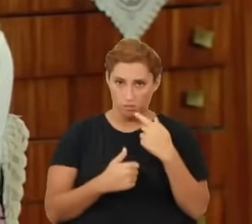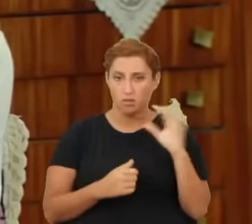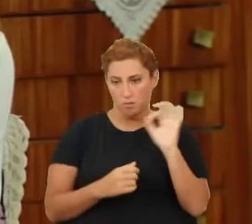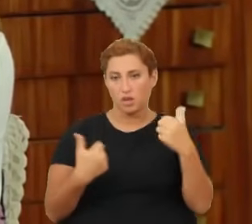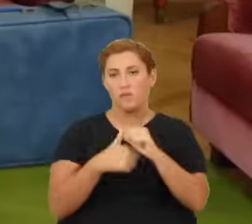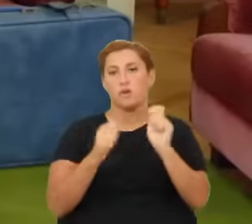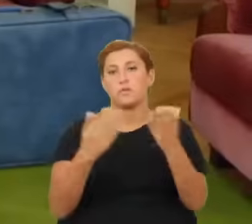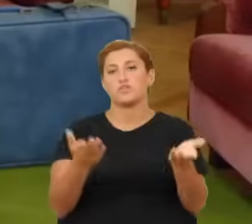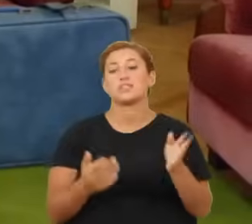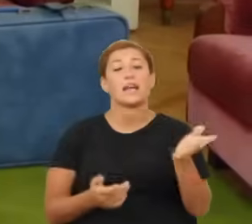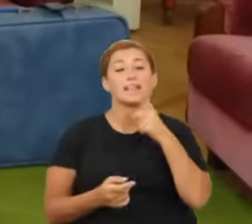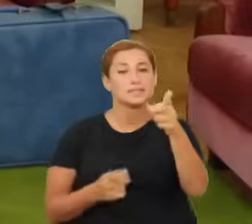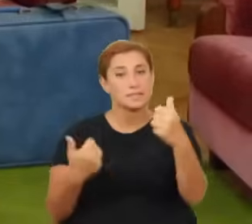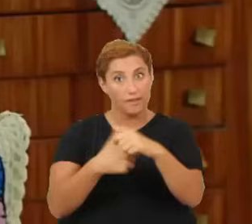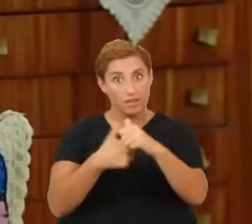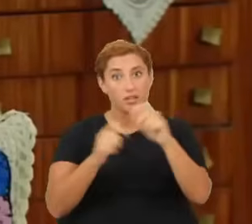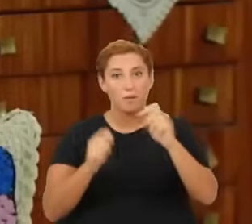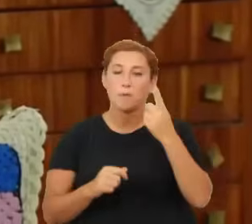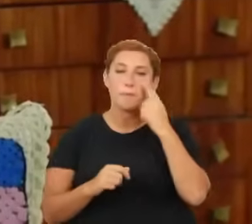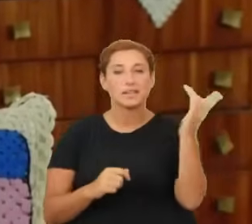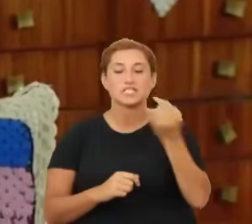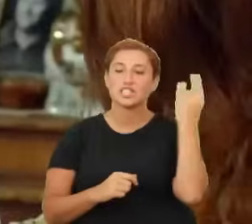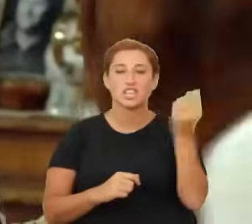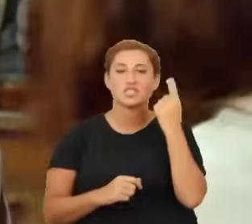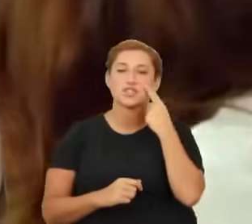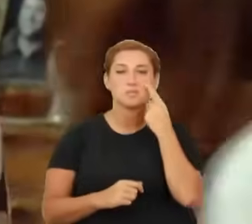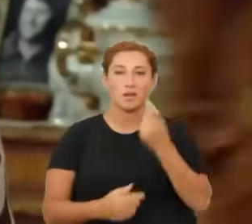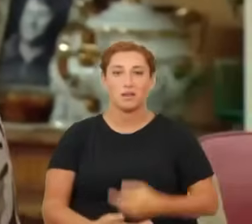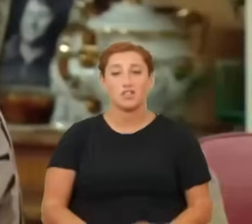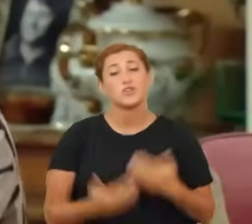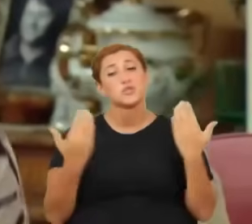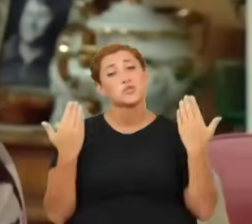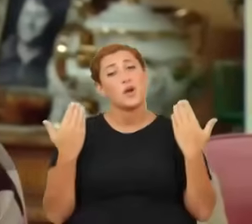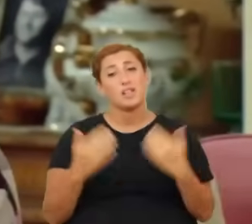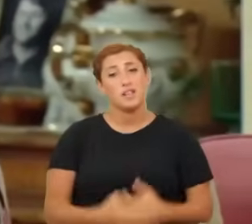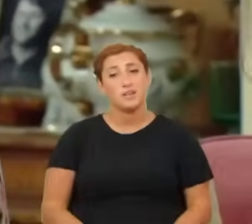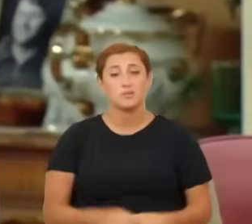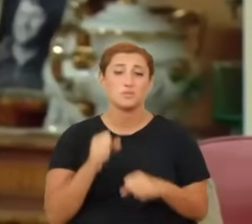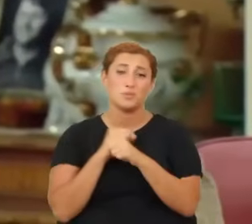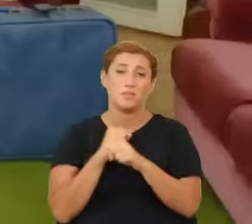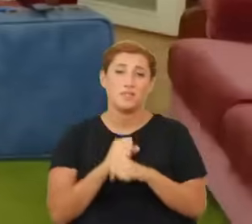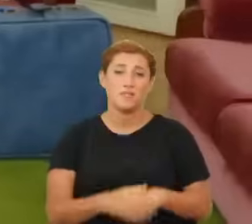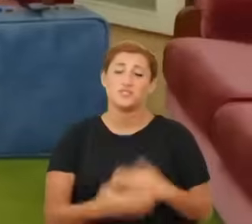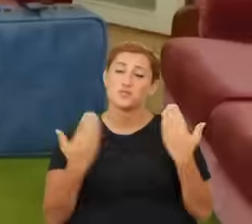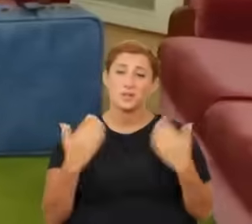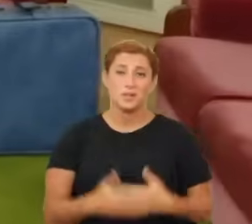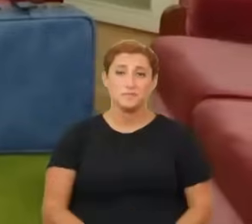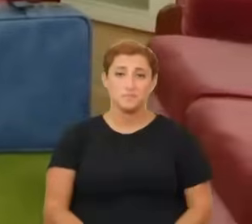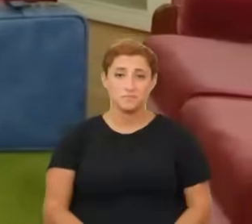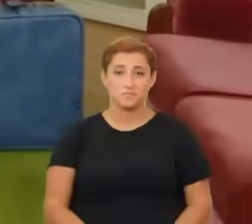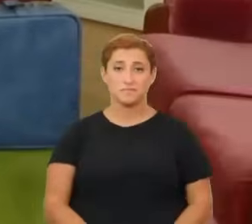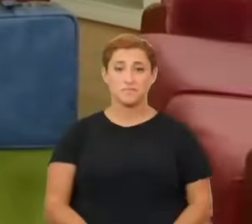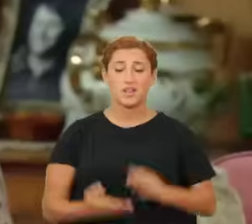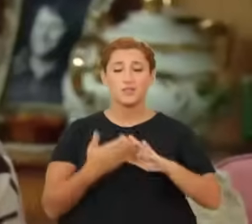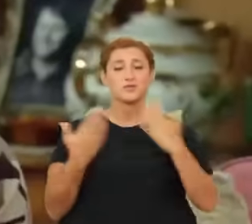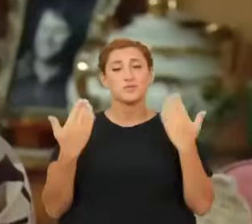Tabii ki evleneceksiniz. Hele bir siz evlenin de bak nasıl gezeceğiz bak. Ay inşallah Gülden. İnşallah. İnşallah